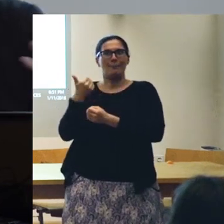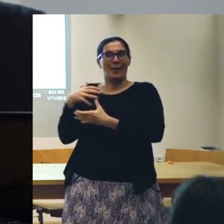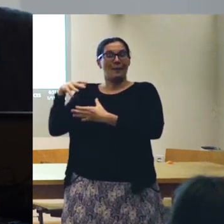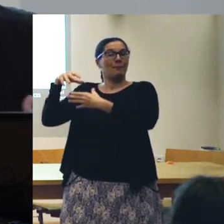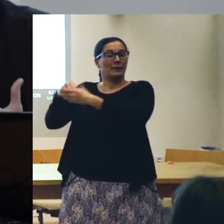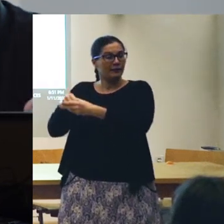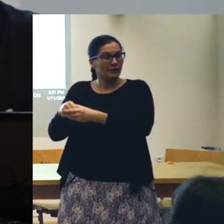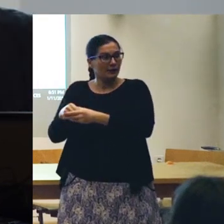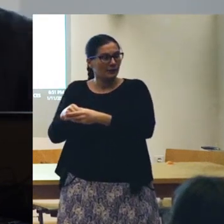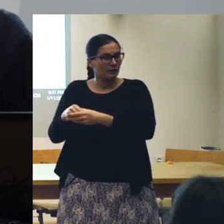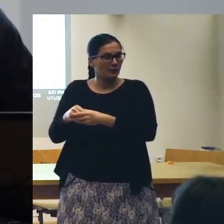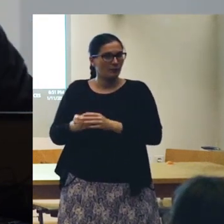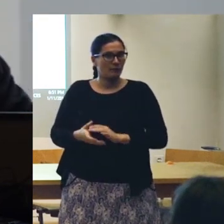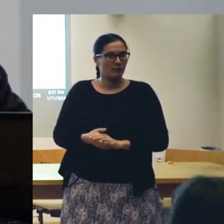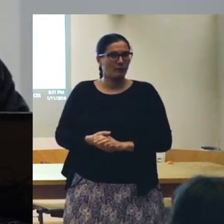sa vlastne ako